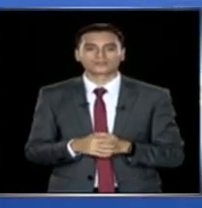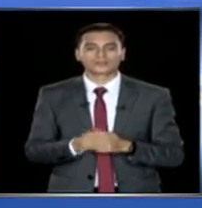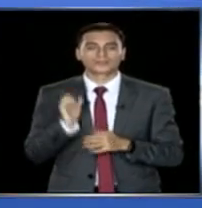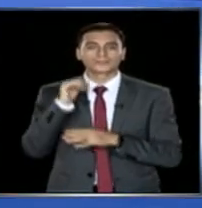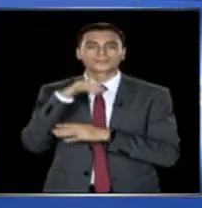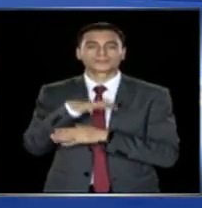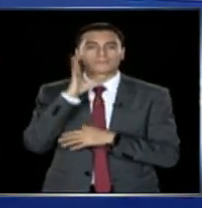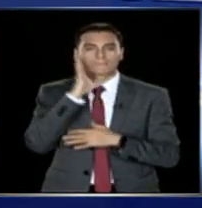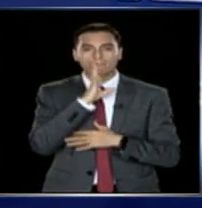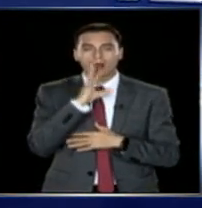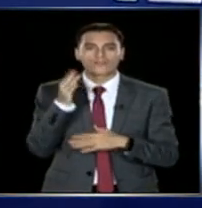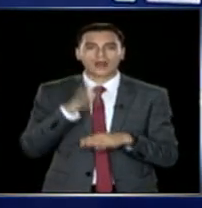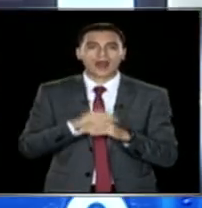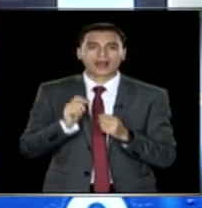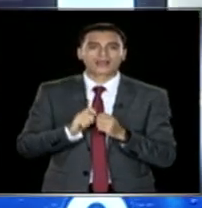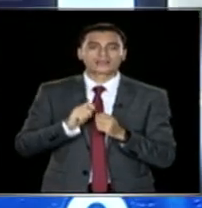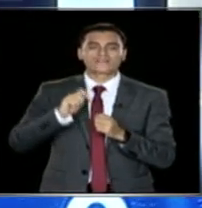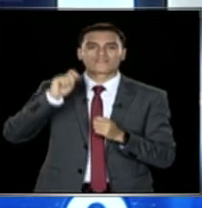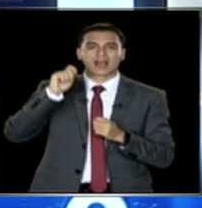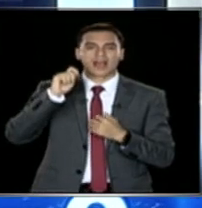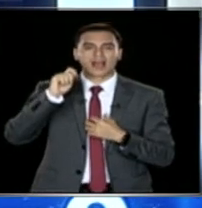شلالين موجودين على ارتفاع